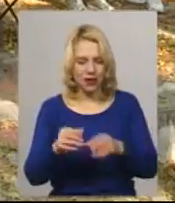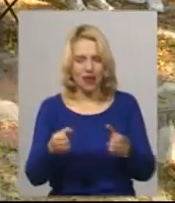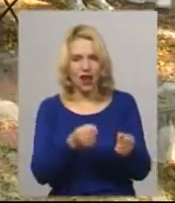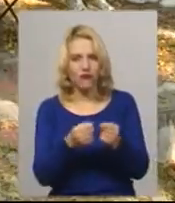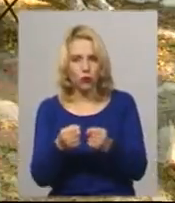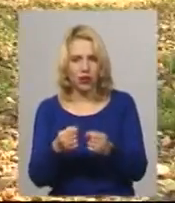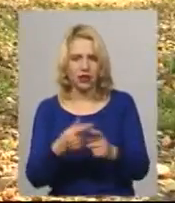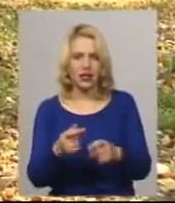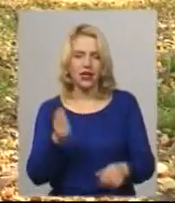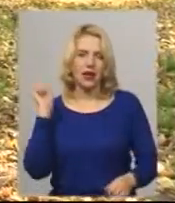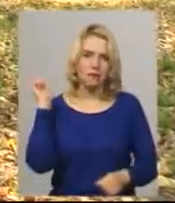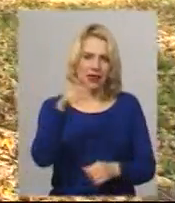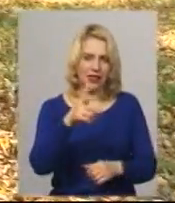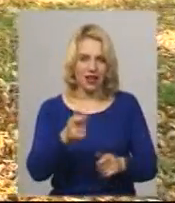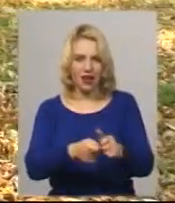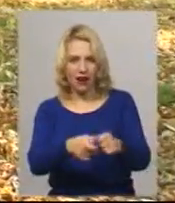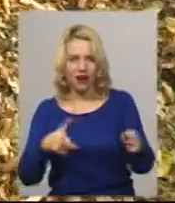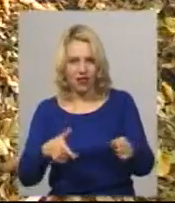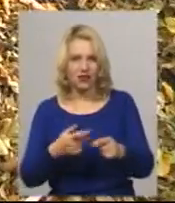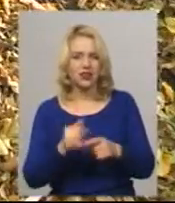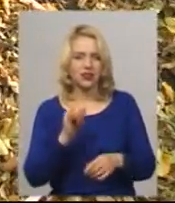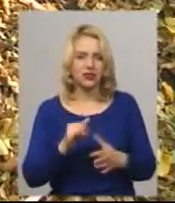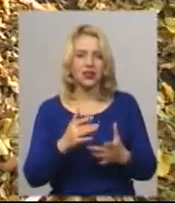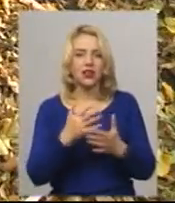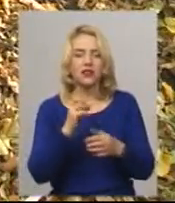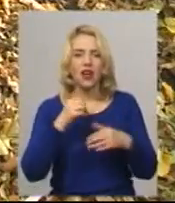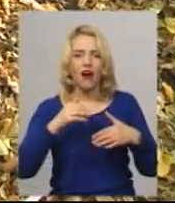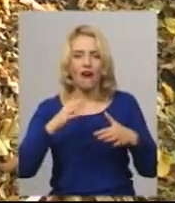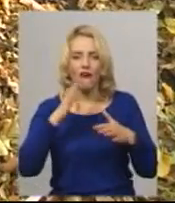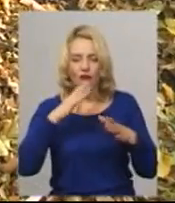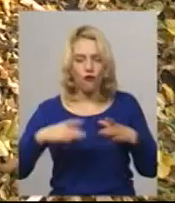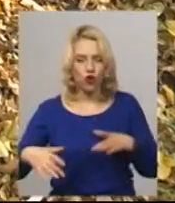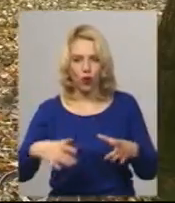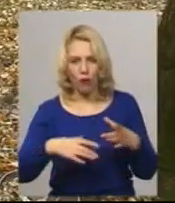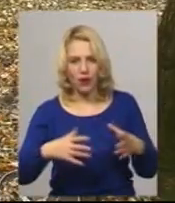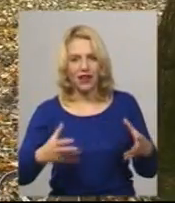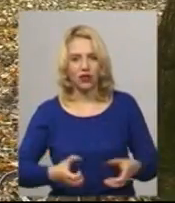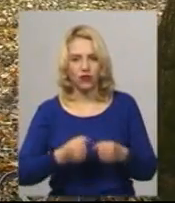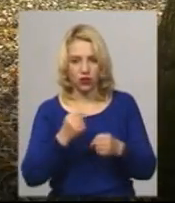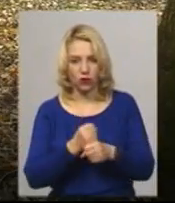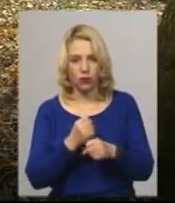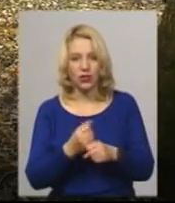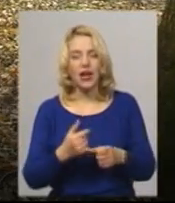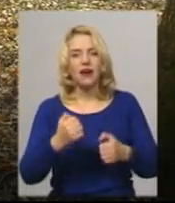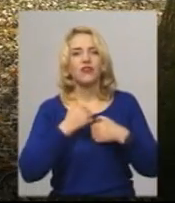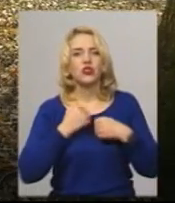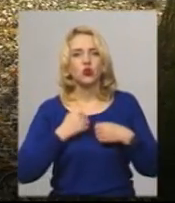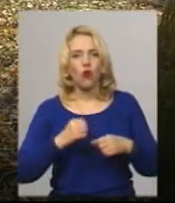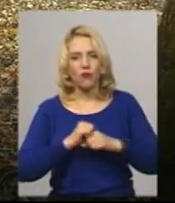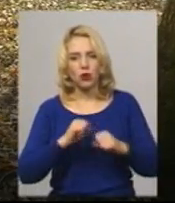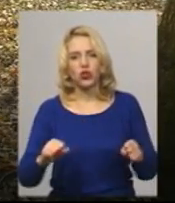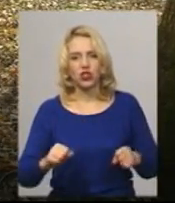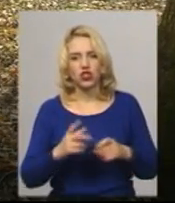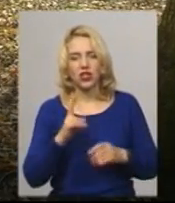магазина, метання гранати, так само і на водному об'єкті рятувальні роботи. Військово-патріотичні квест для студентської